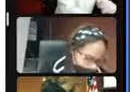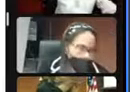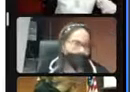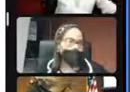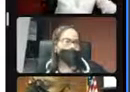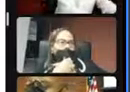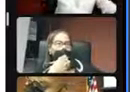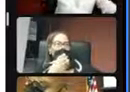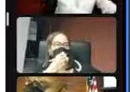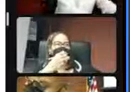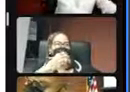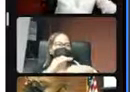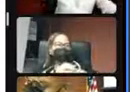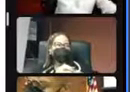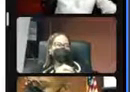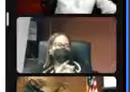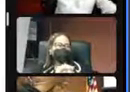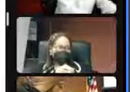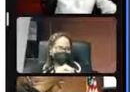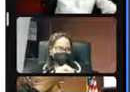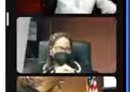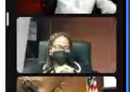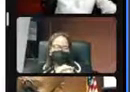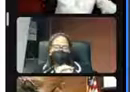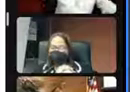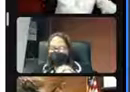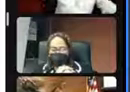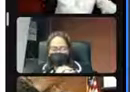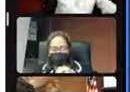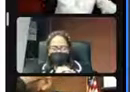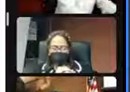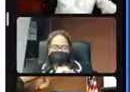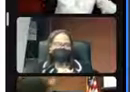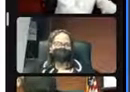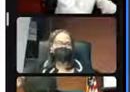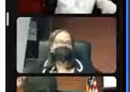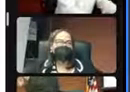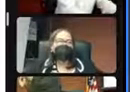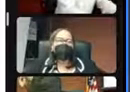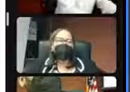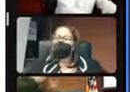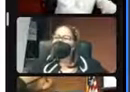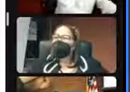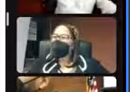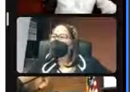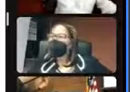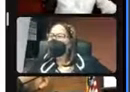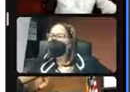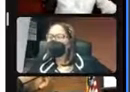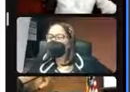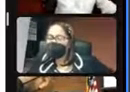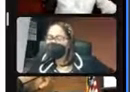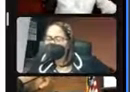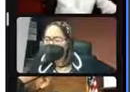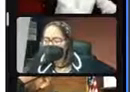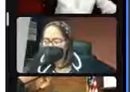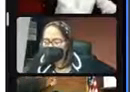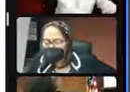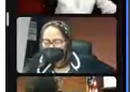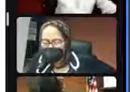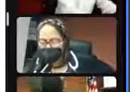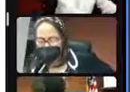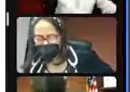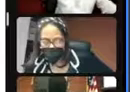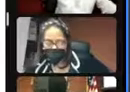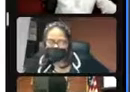هذا الأمر مهم جدا لأنهم مسؤولين حاليا. وبعد ذلك سنتحدث، ربما أننا نحن الوكالة الوحيدة التي نحن